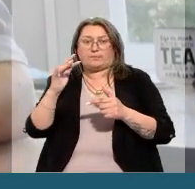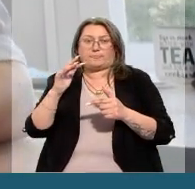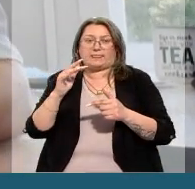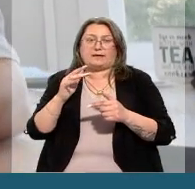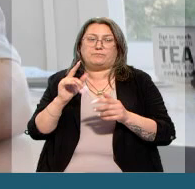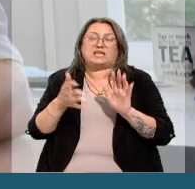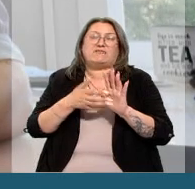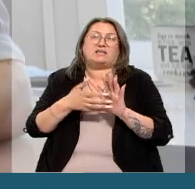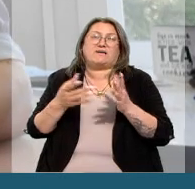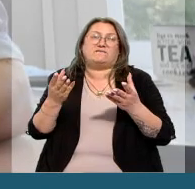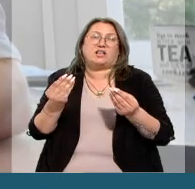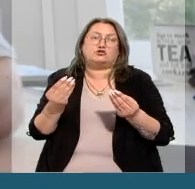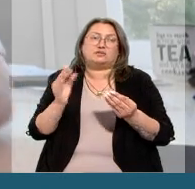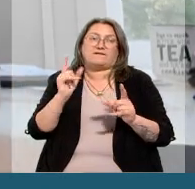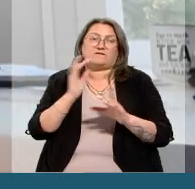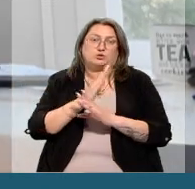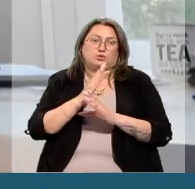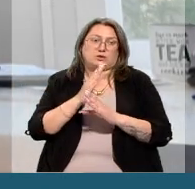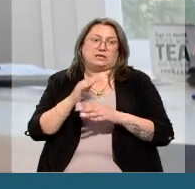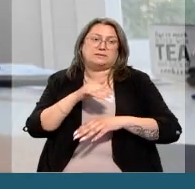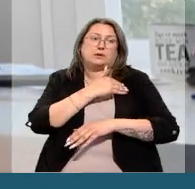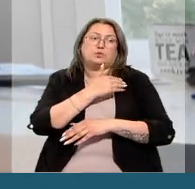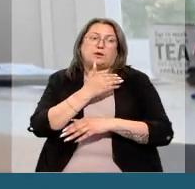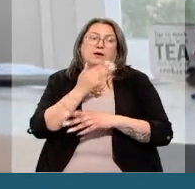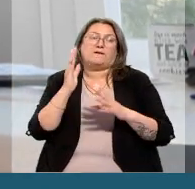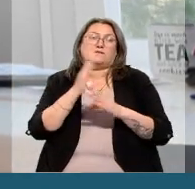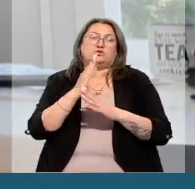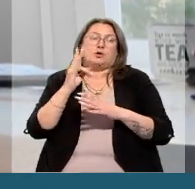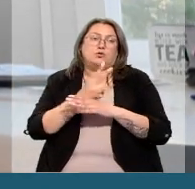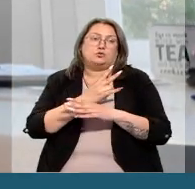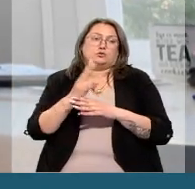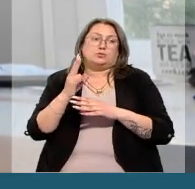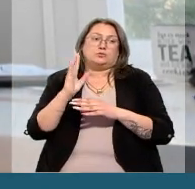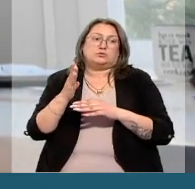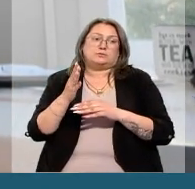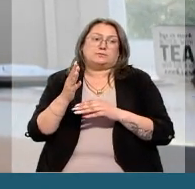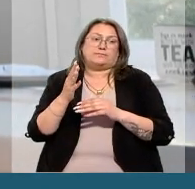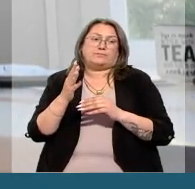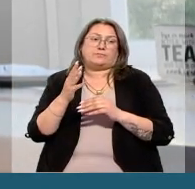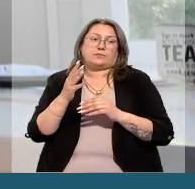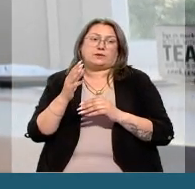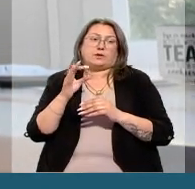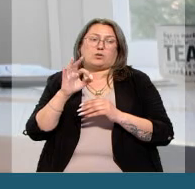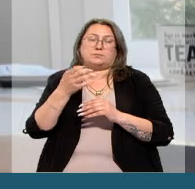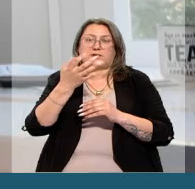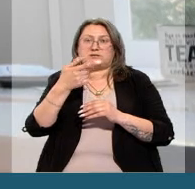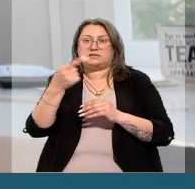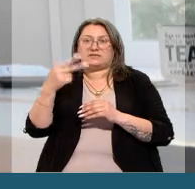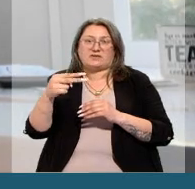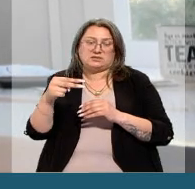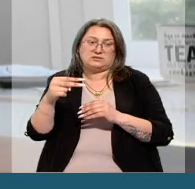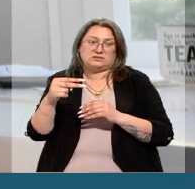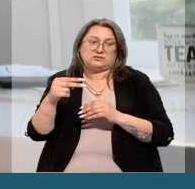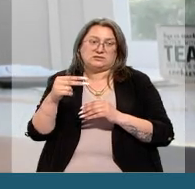высокого дефицита влажности воздуха. Температура воздуха ночью составлять будет от 15 до 20